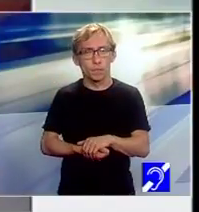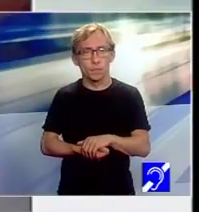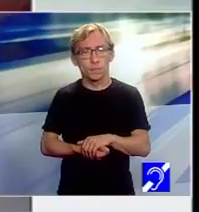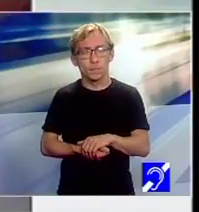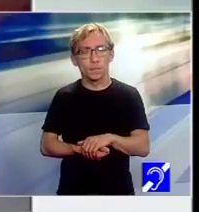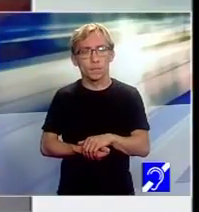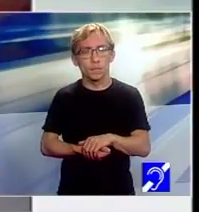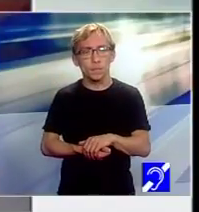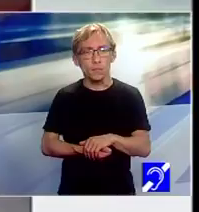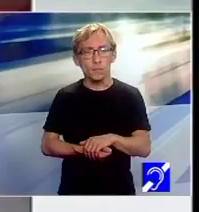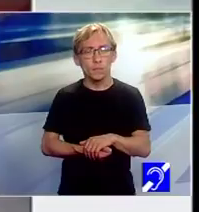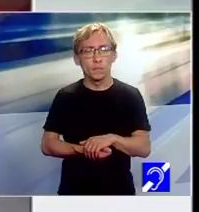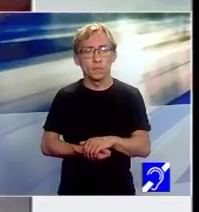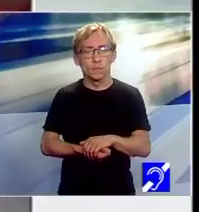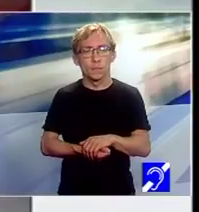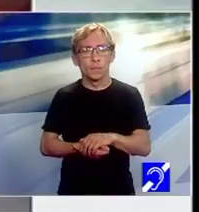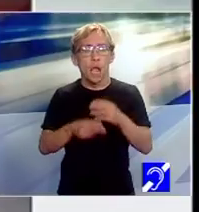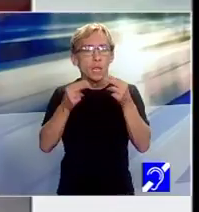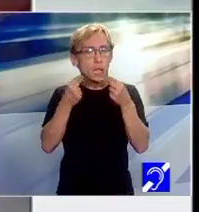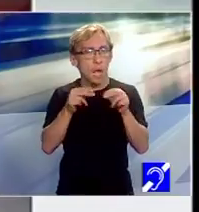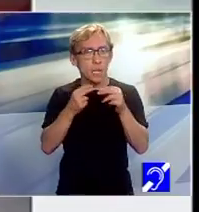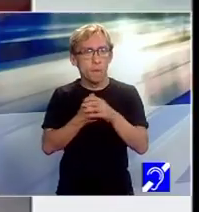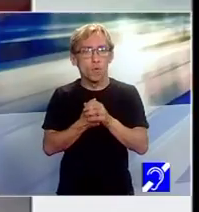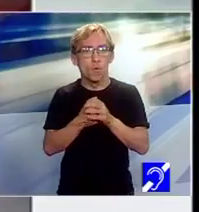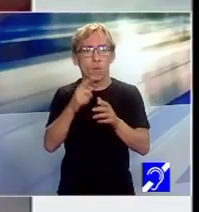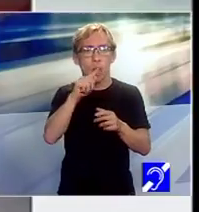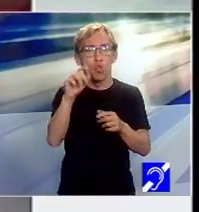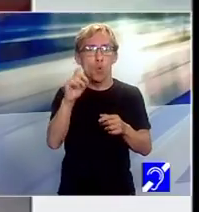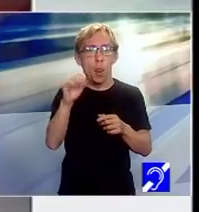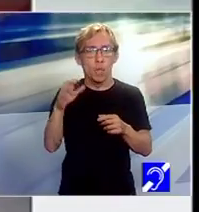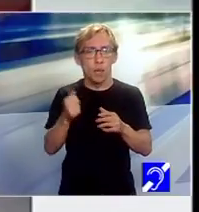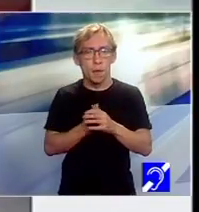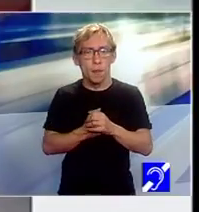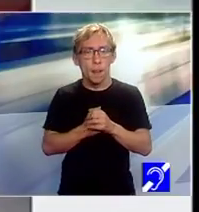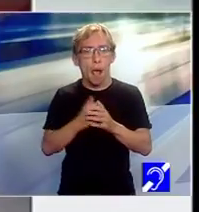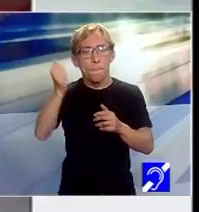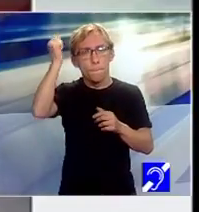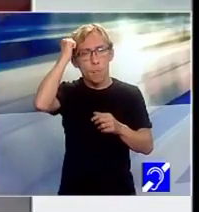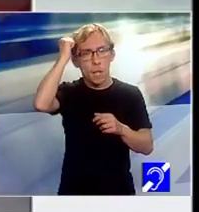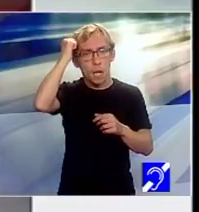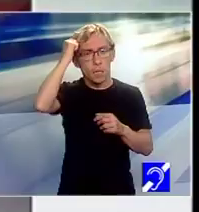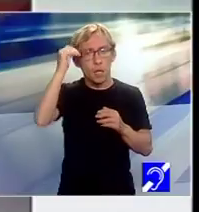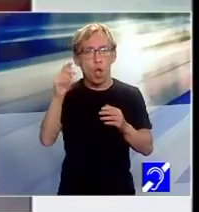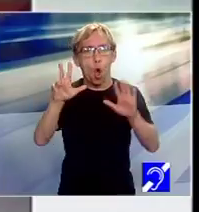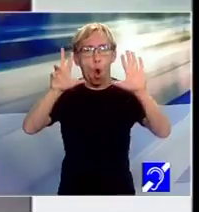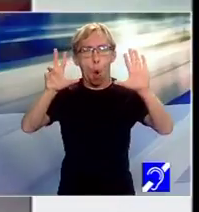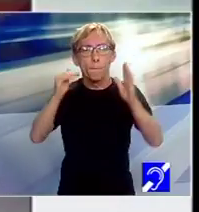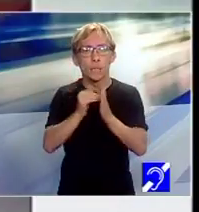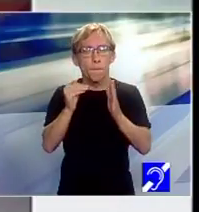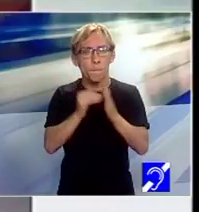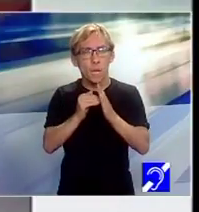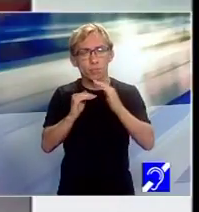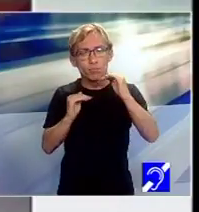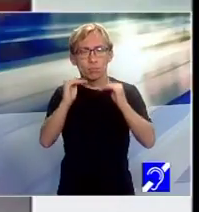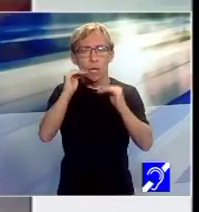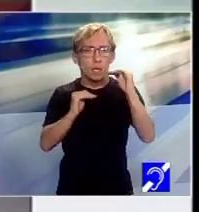Neașteptat pentru cei care au fost sceptici, de exemplu, dacă vorbim despre Zorba. Și faptul că în piață 8.000 de oameni, cât erau estimați acolo,